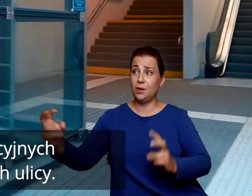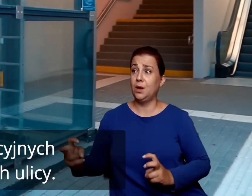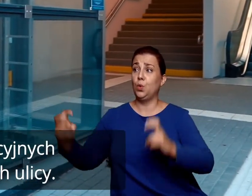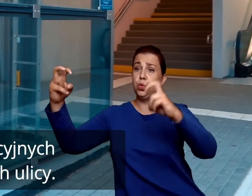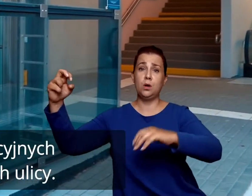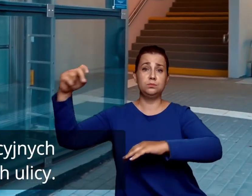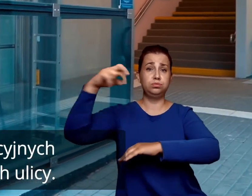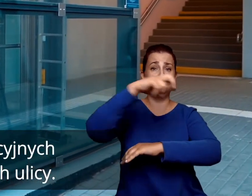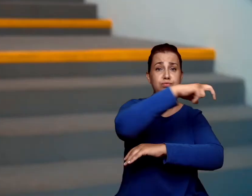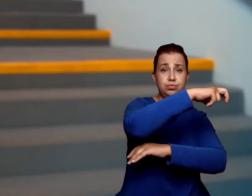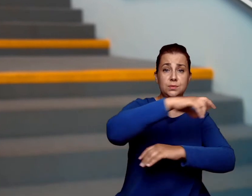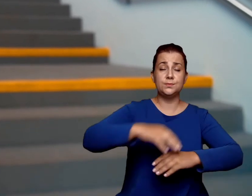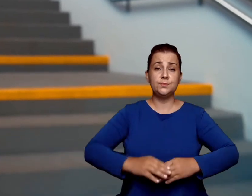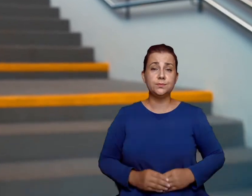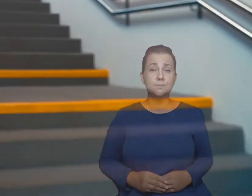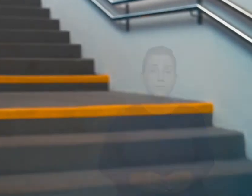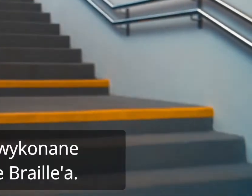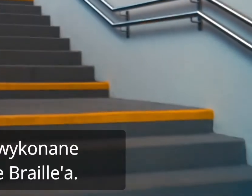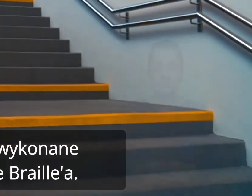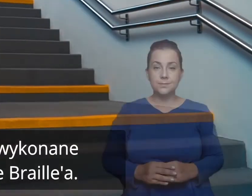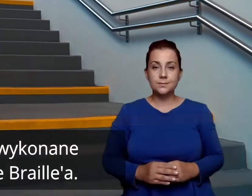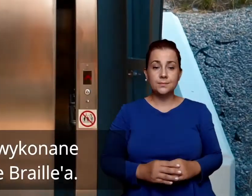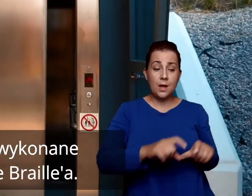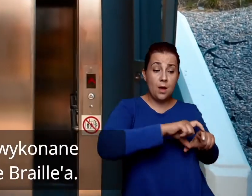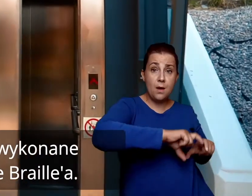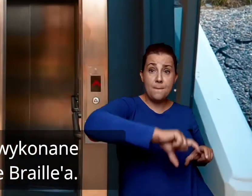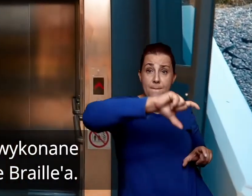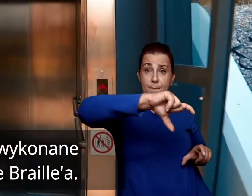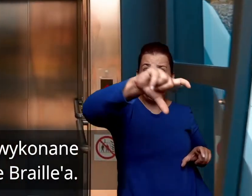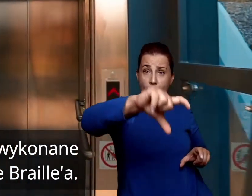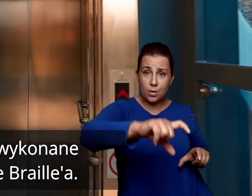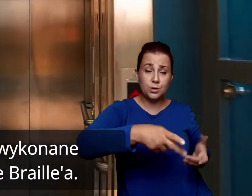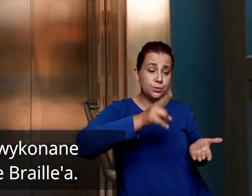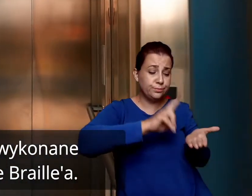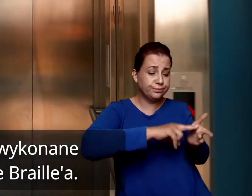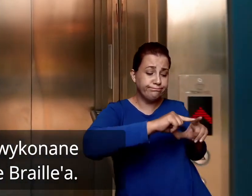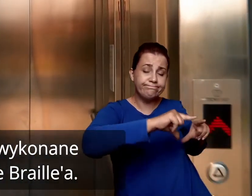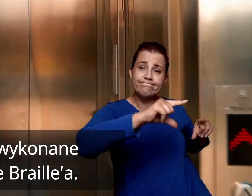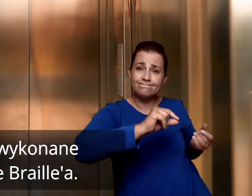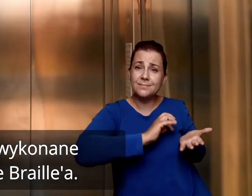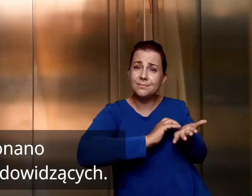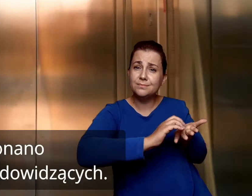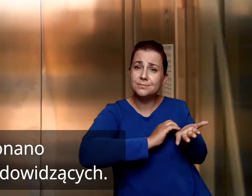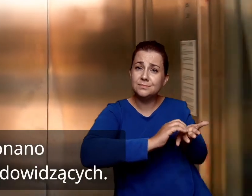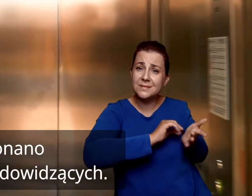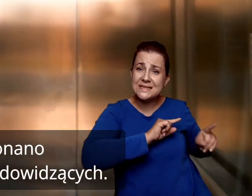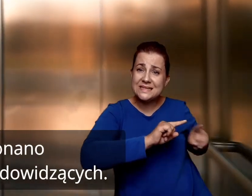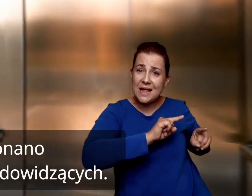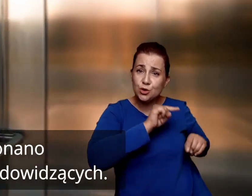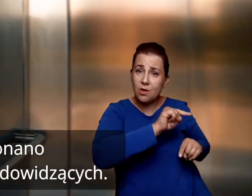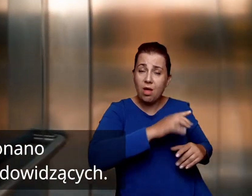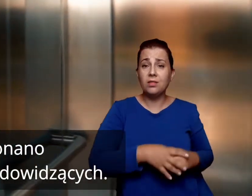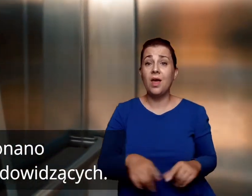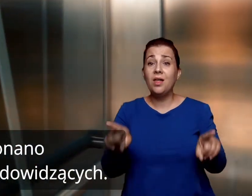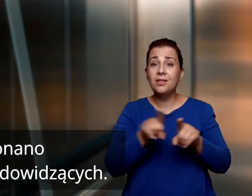dwóch stronach ulicy. Na poręczach zostały wykonane oznaczenia w alfabiecie Braille'a, jak również na